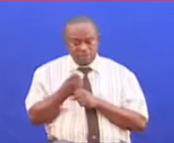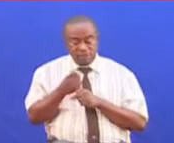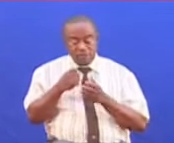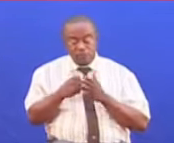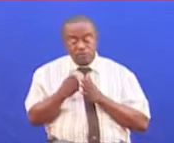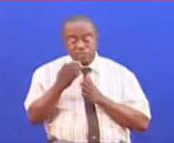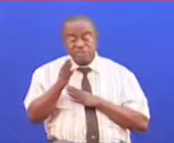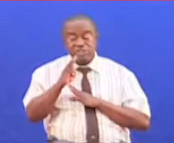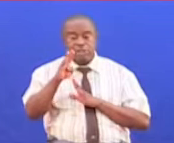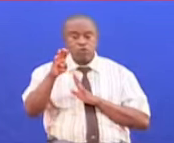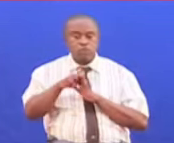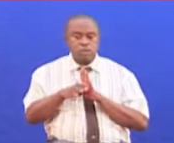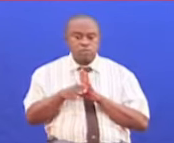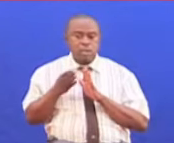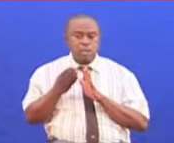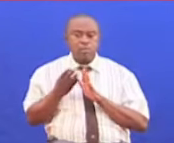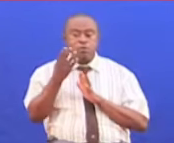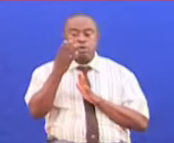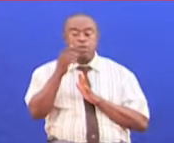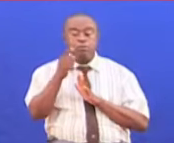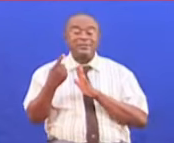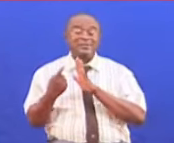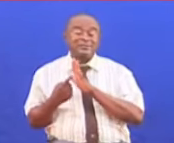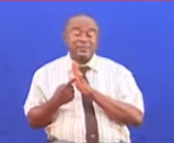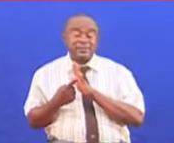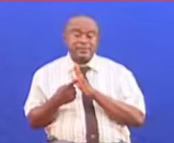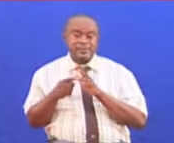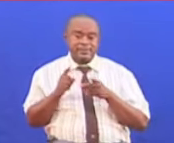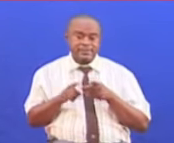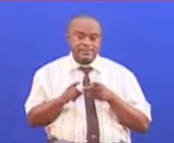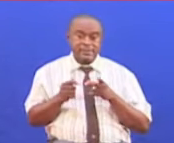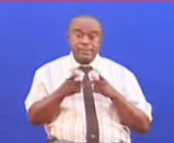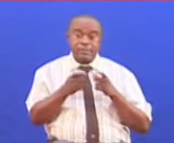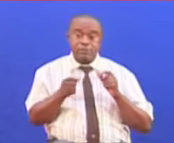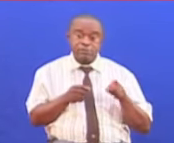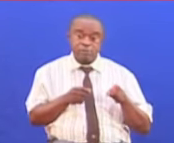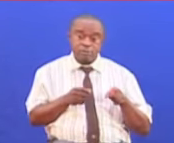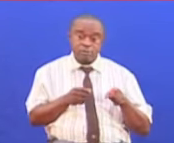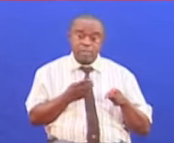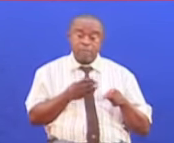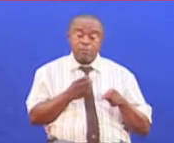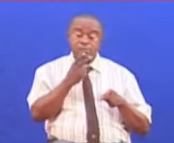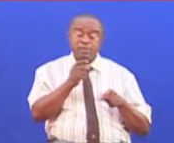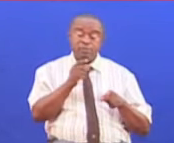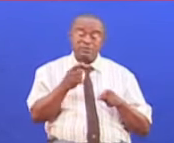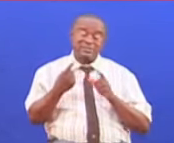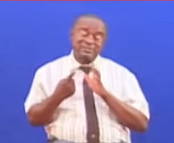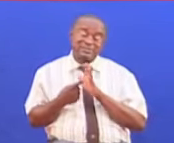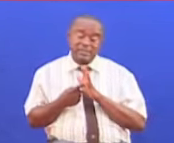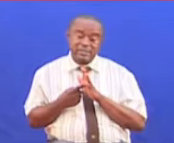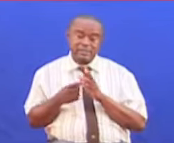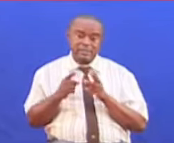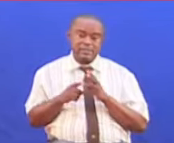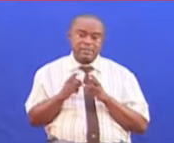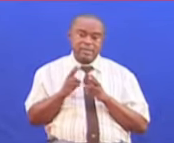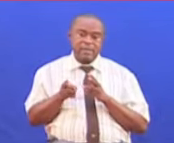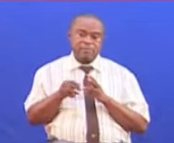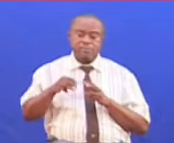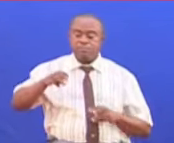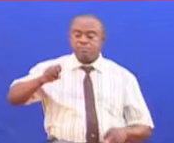Ya mpo kwa bilion 4.6 halm shau ya manisa ya kinoni kwa bilion 2.6 na halm shau Ya wilaya ya